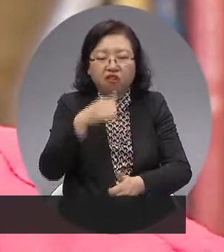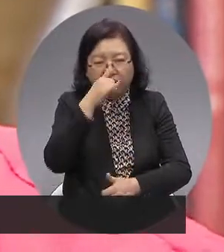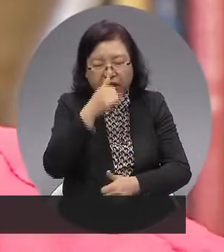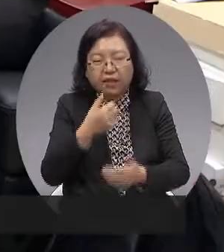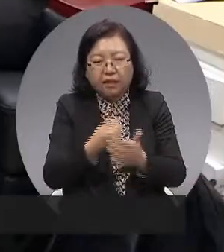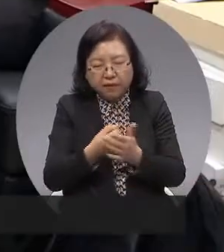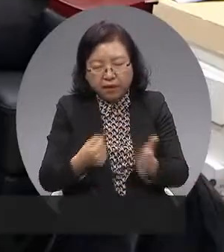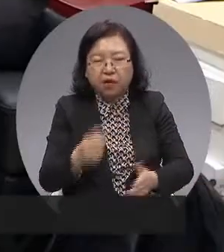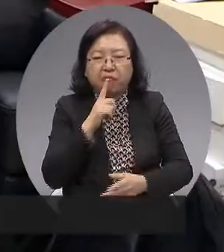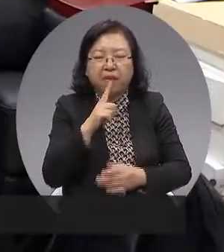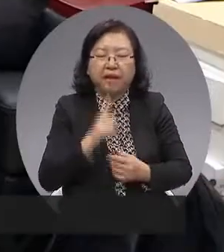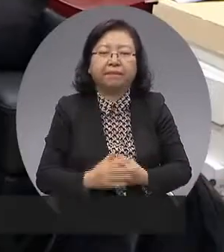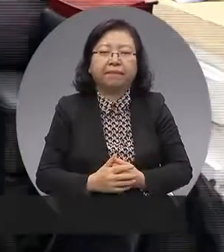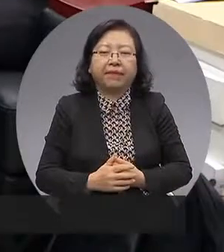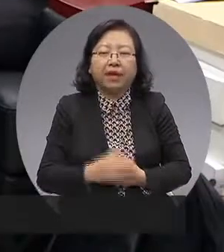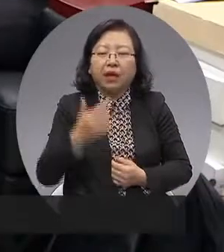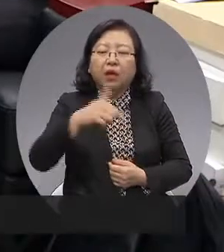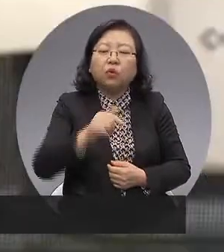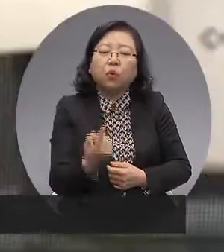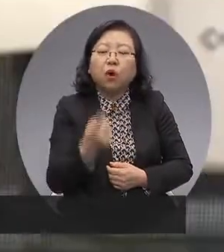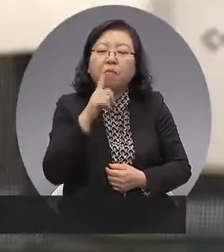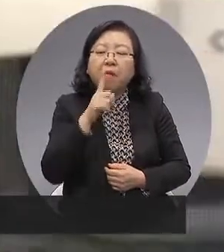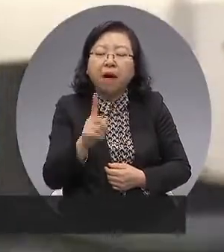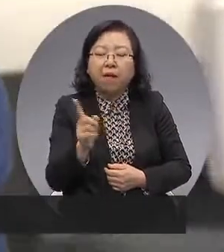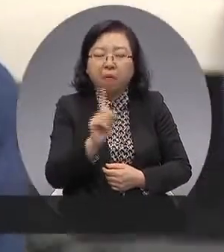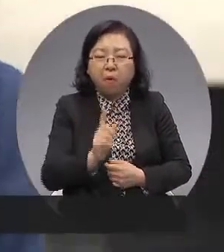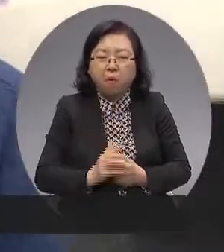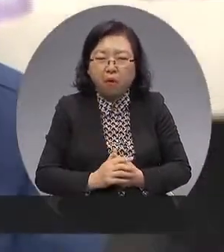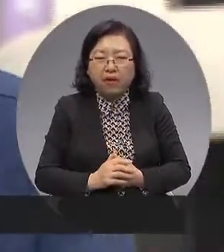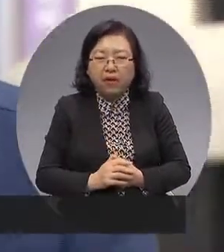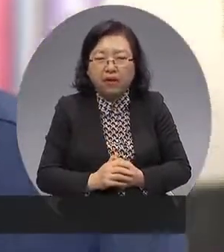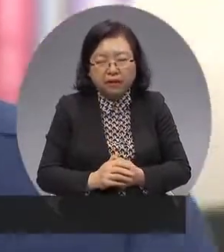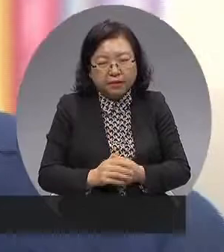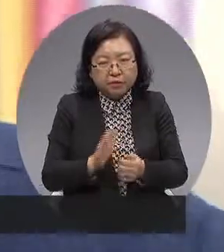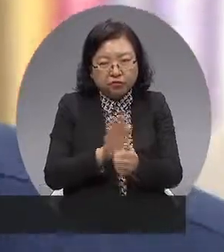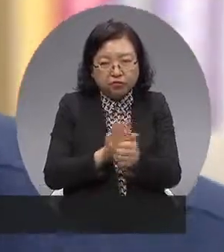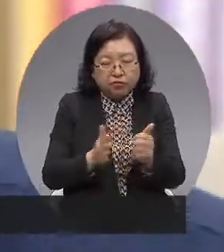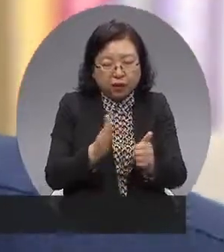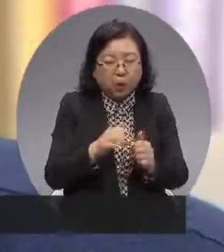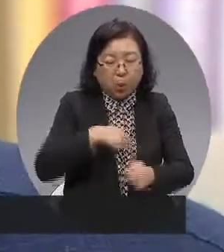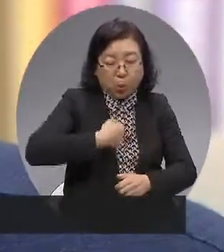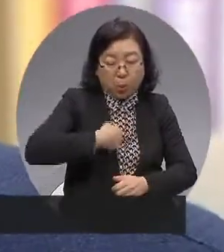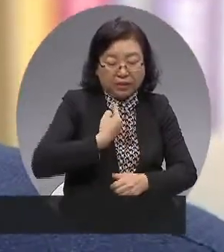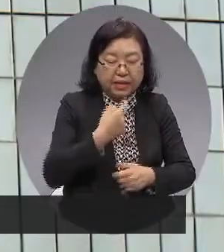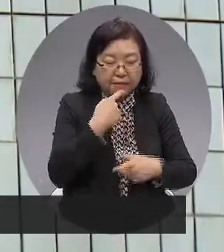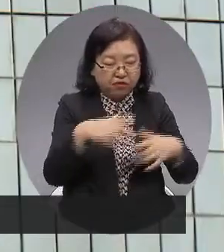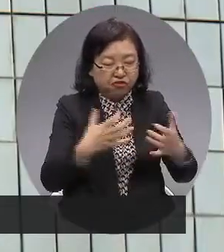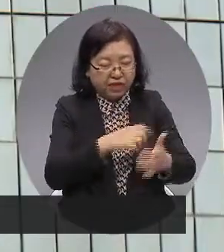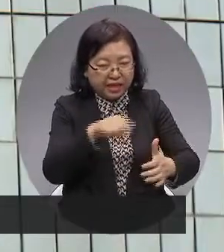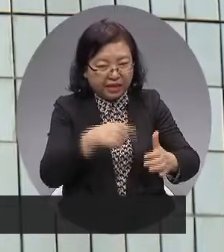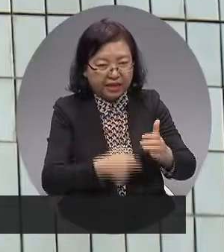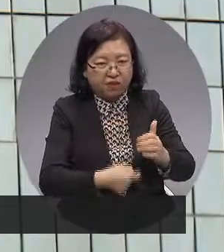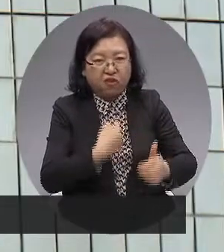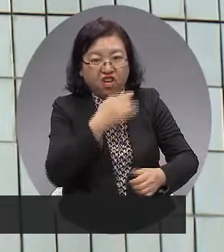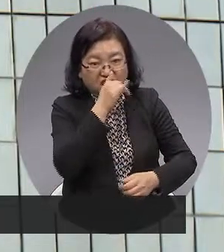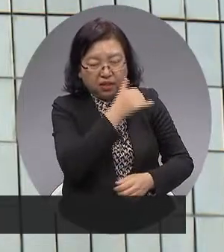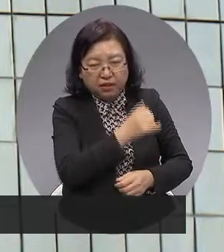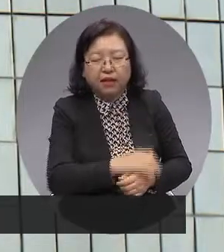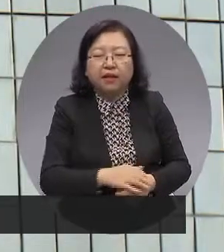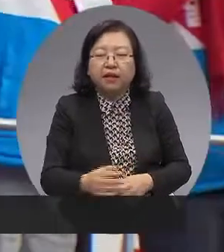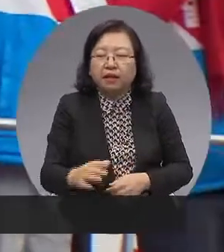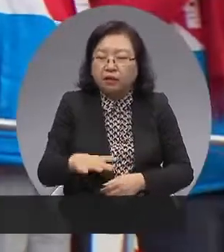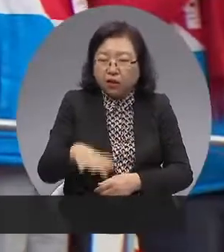있습니다. 노영민 전 대통령 비서실장만 공천을 신청한 더불어민주당에 비해 초기 언급된